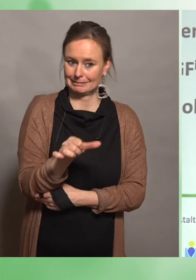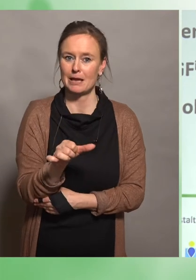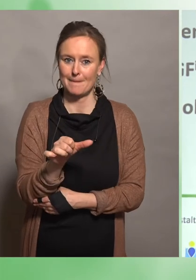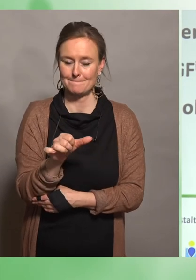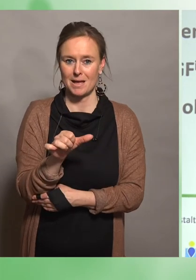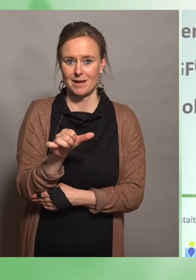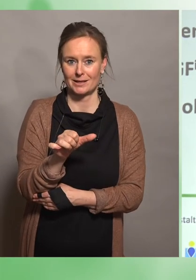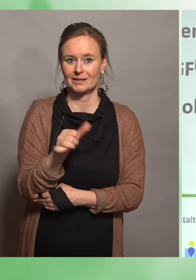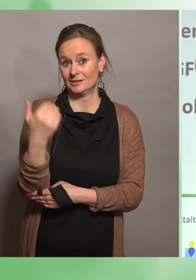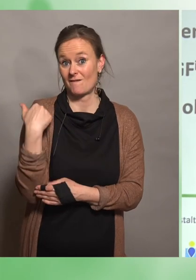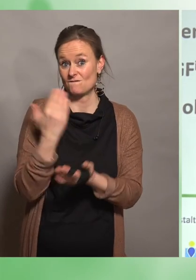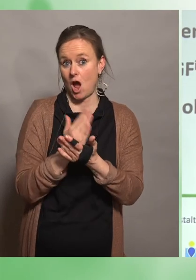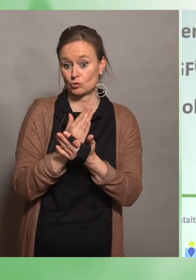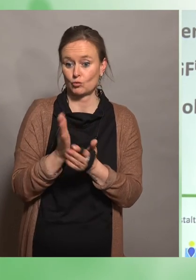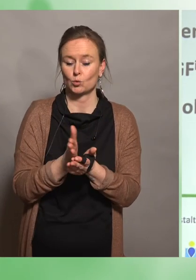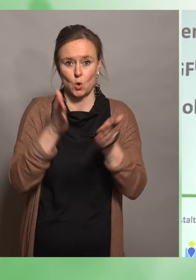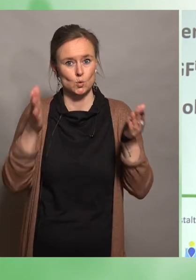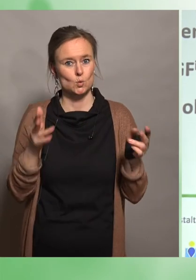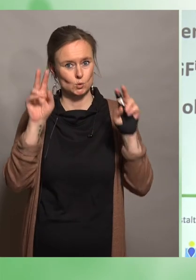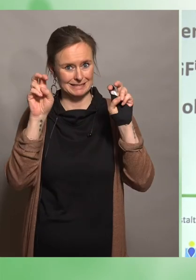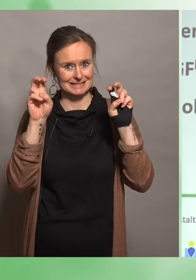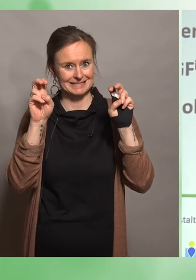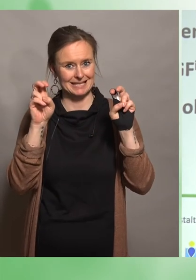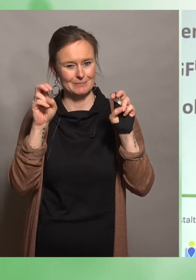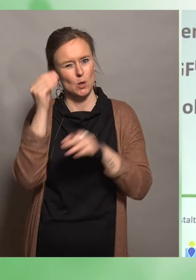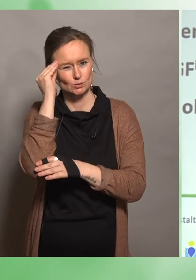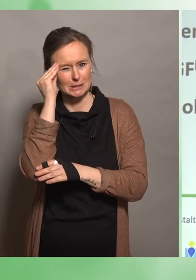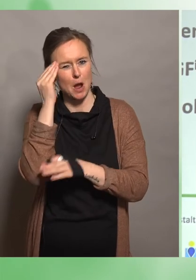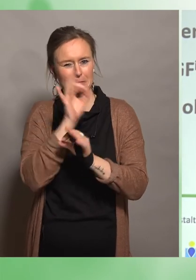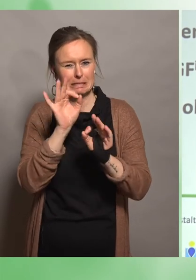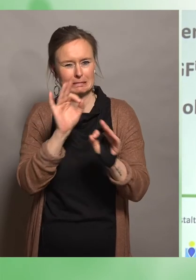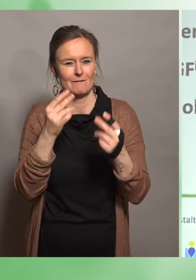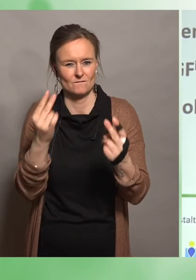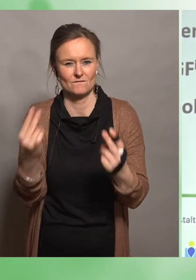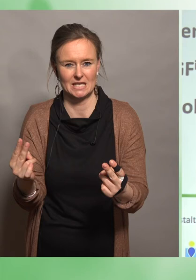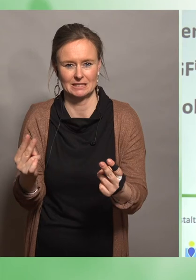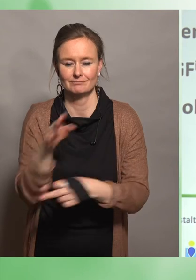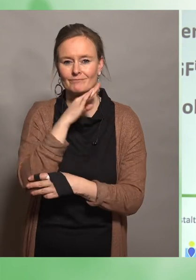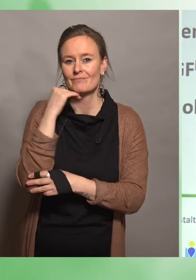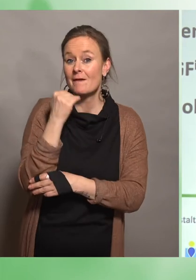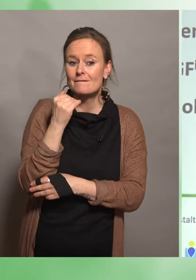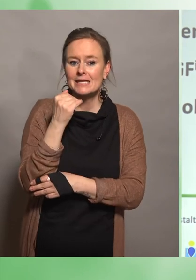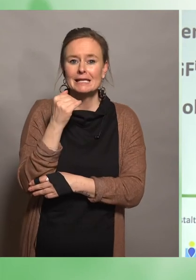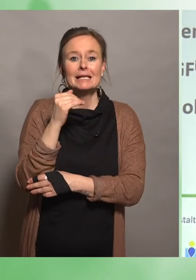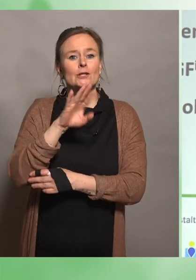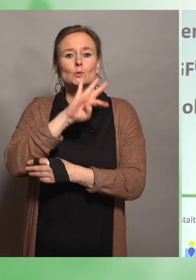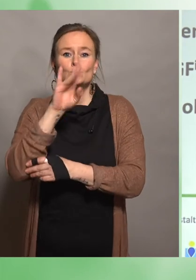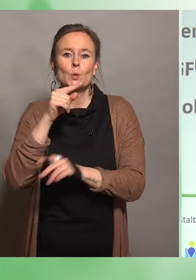großes Thema. Ich glaube, das ist sehr, sehr entscheidend und sehr wichtig. Und dann haben wir diese vielen unglaublich schönen,